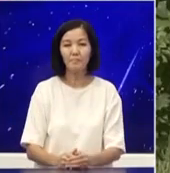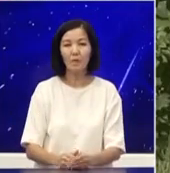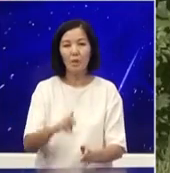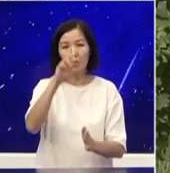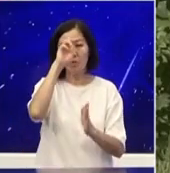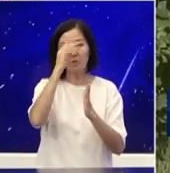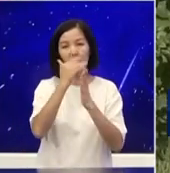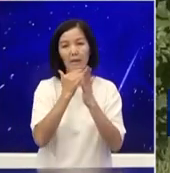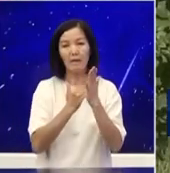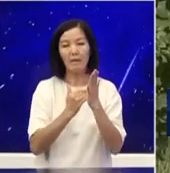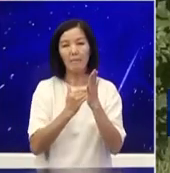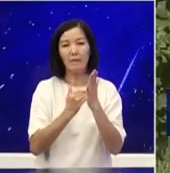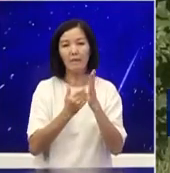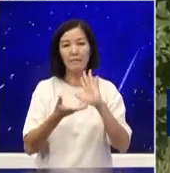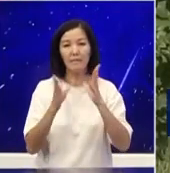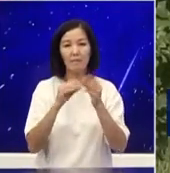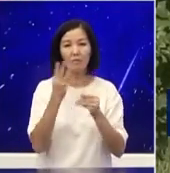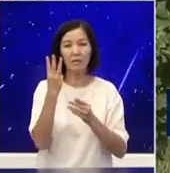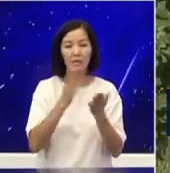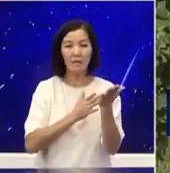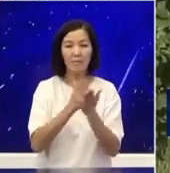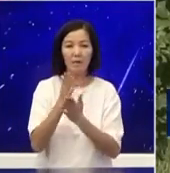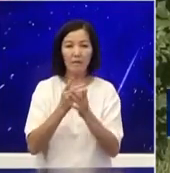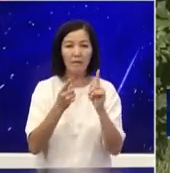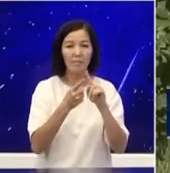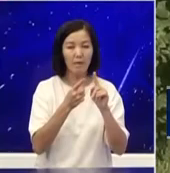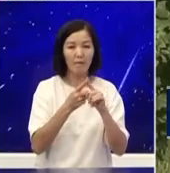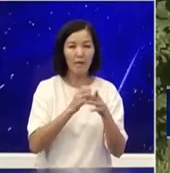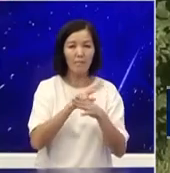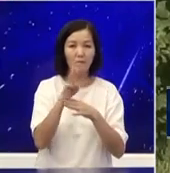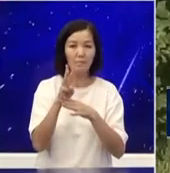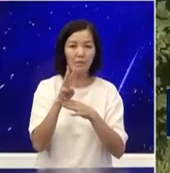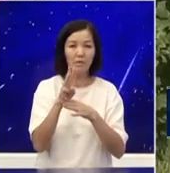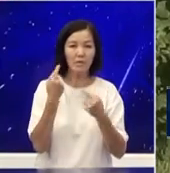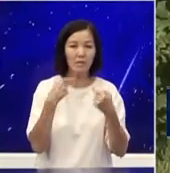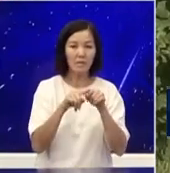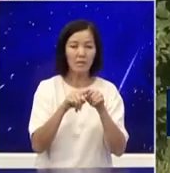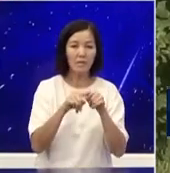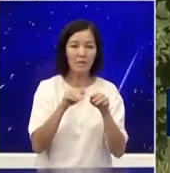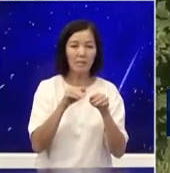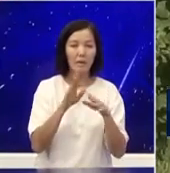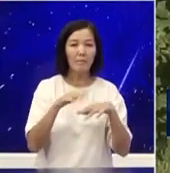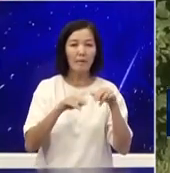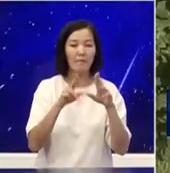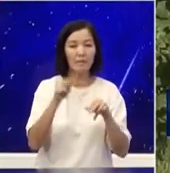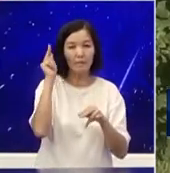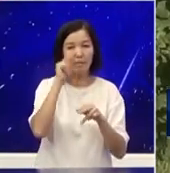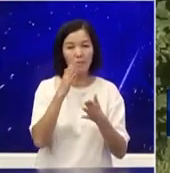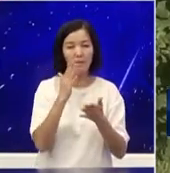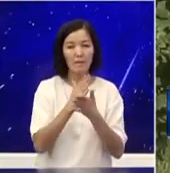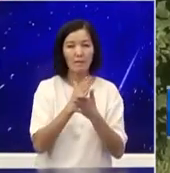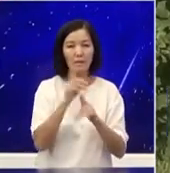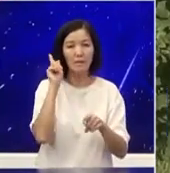Государственная программа «Еңбек» состоит из 3 направлений. Первое – обеспечение участников техническим и профессиональным образованием и